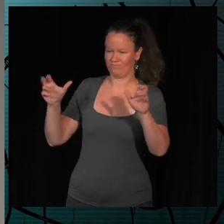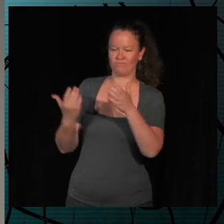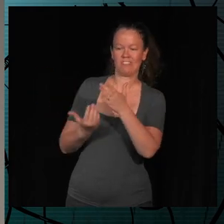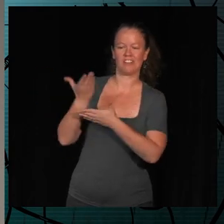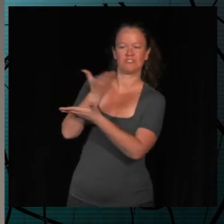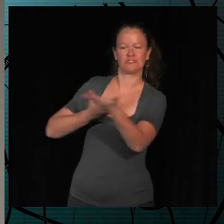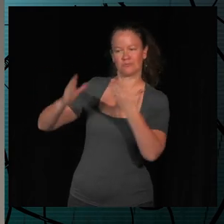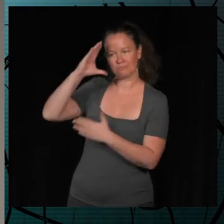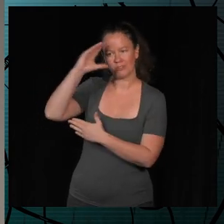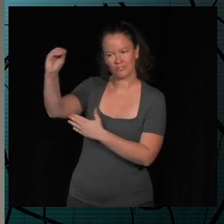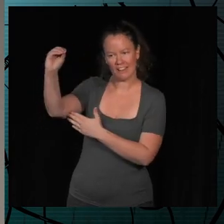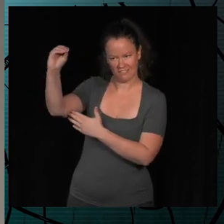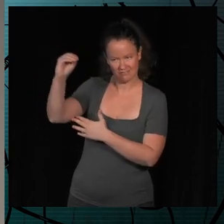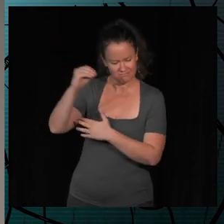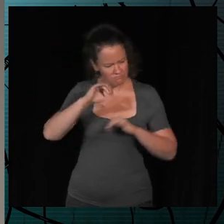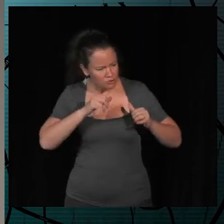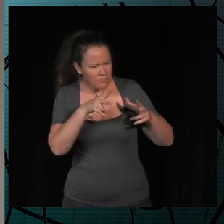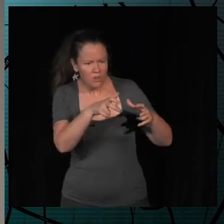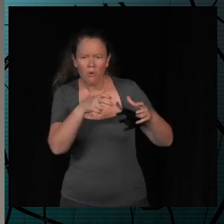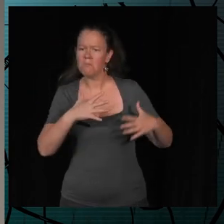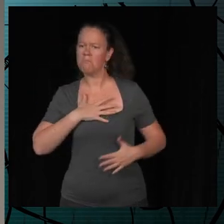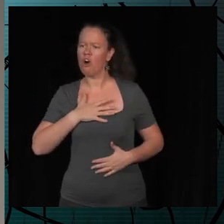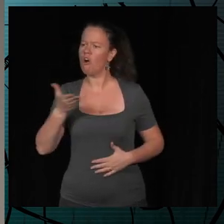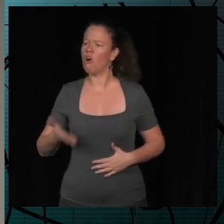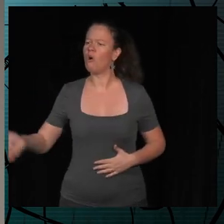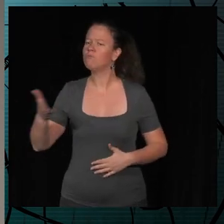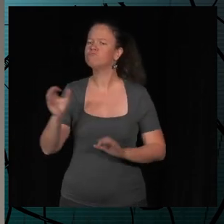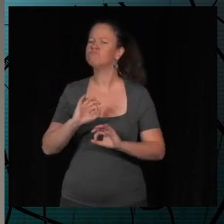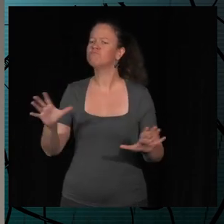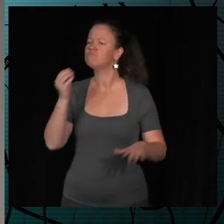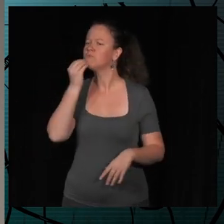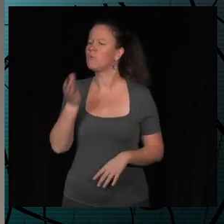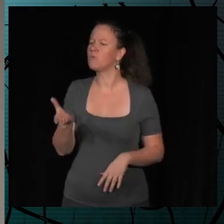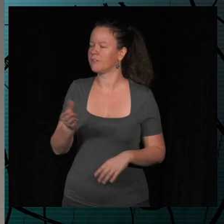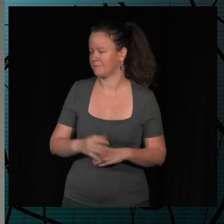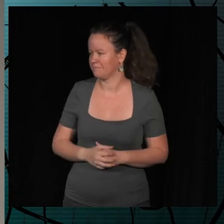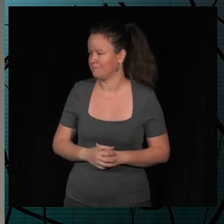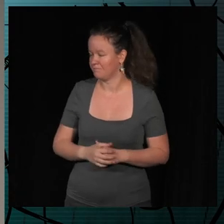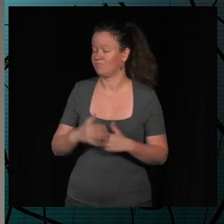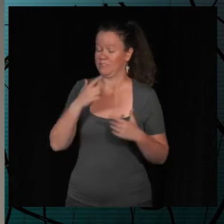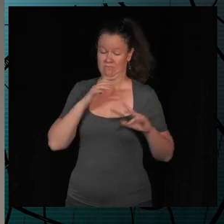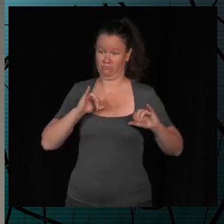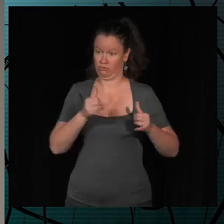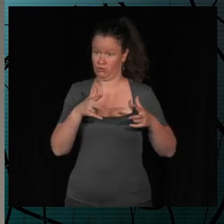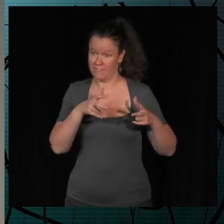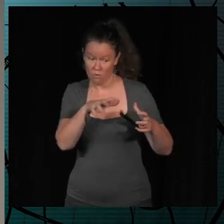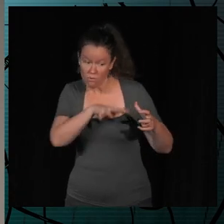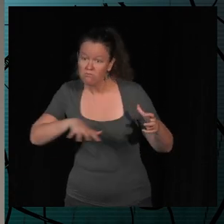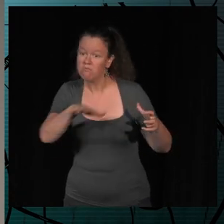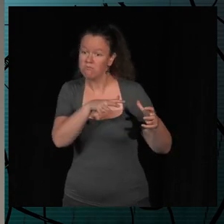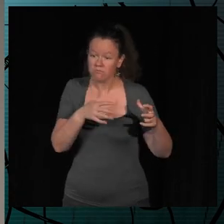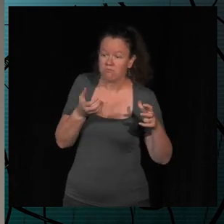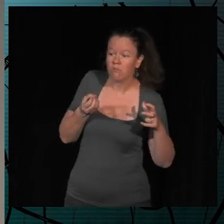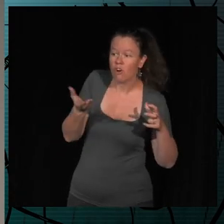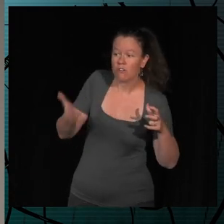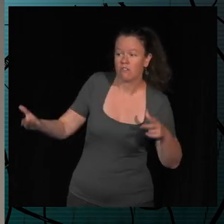qui a encore peur des jeux vidéos qui va nous donner l'occasion de discuter de l'impact des jeux vidéos et plus largement des écrans dans nos vies